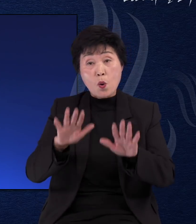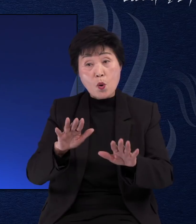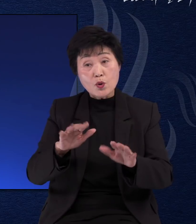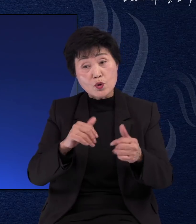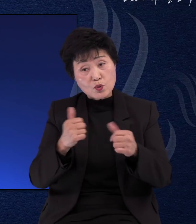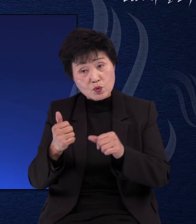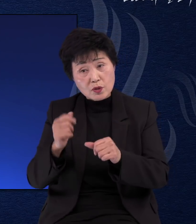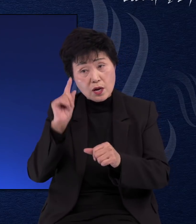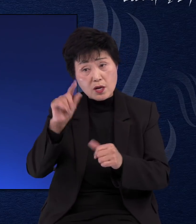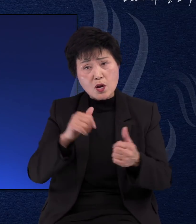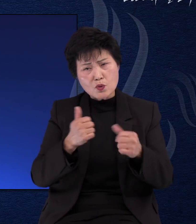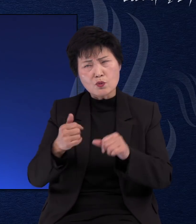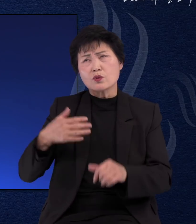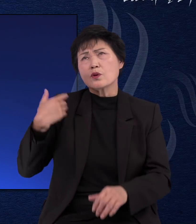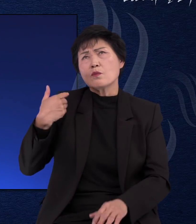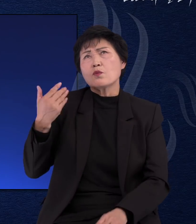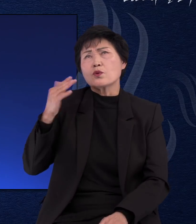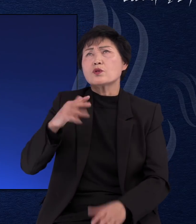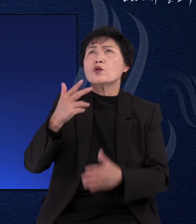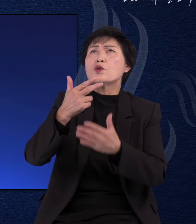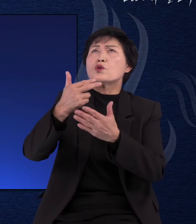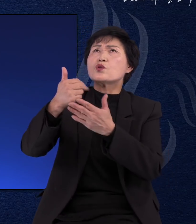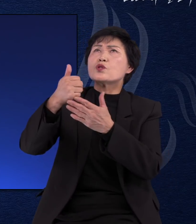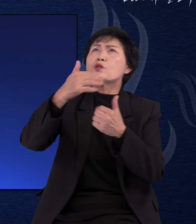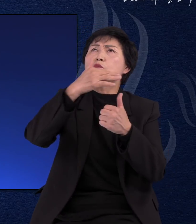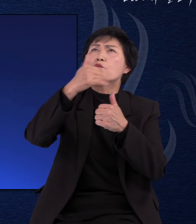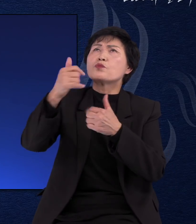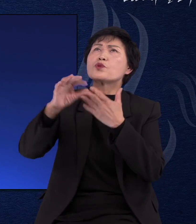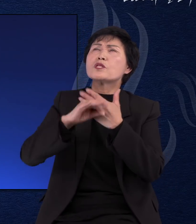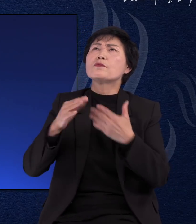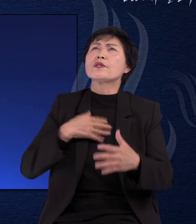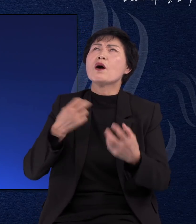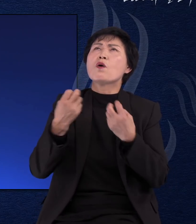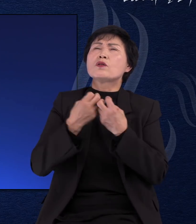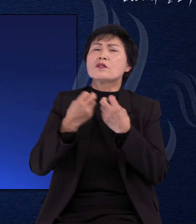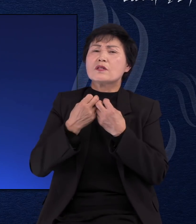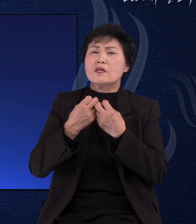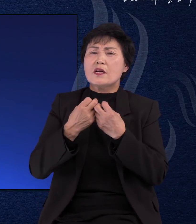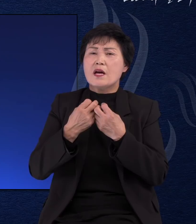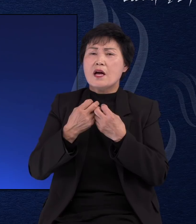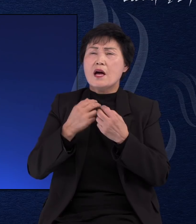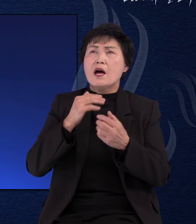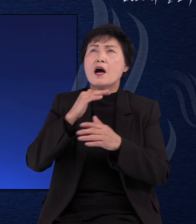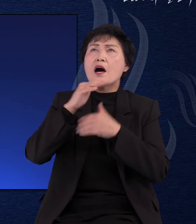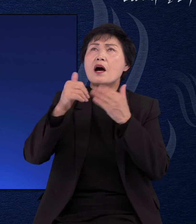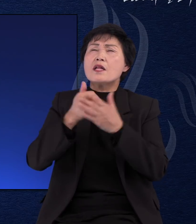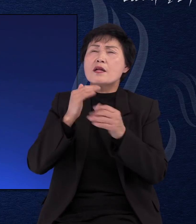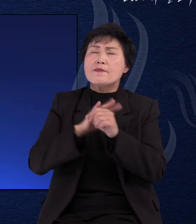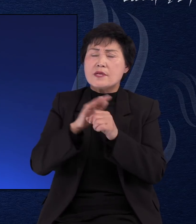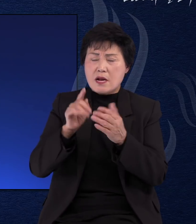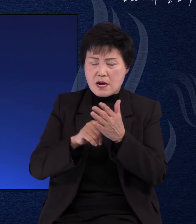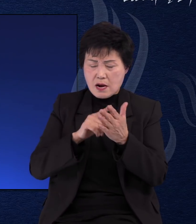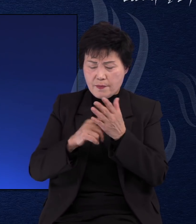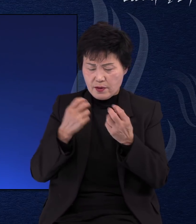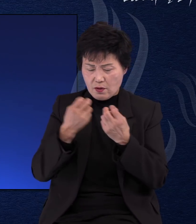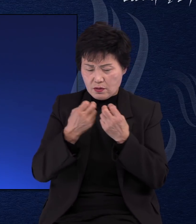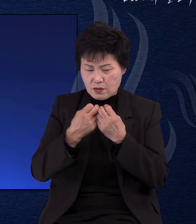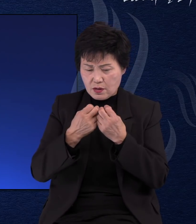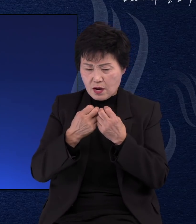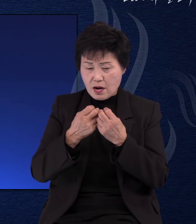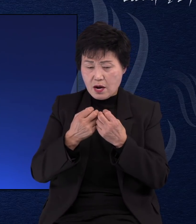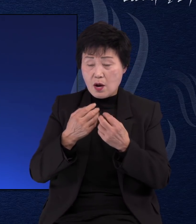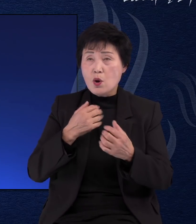하니 눈앞이 깜깜하더랍니다. 몰래서 주님 앞에 내가 사랑을 갚을까 하다가 운전도 못하죠. 영어 한마디